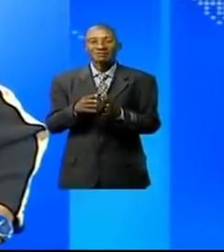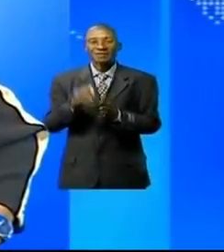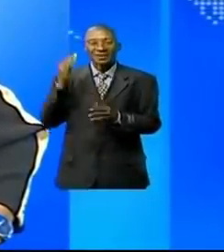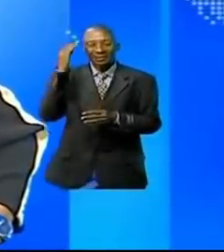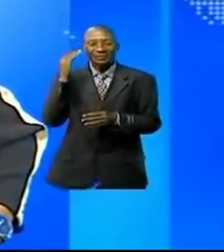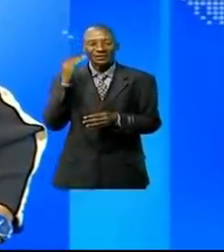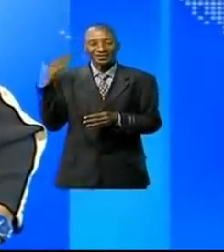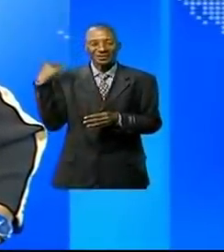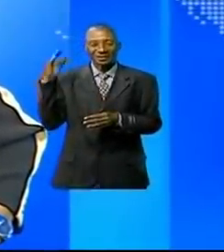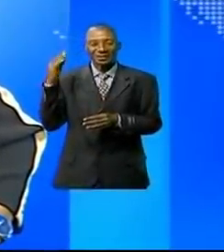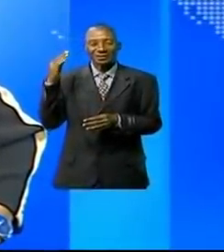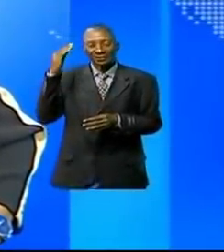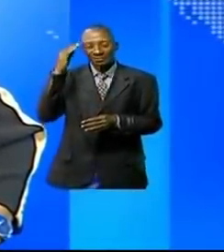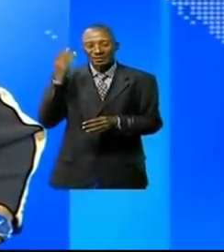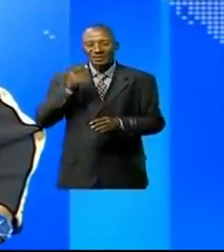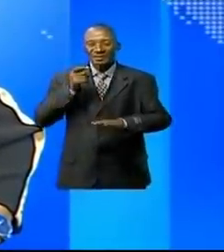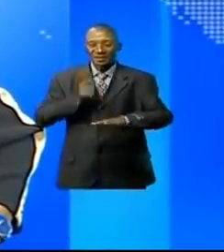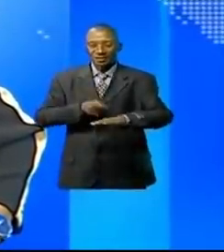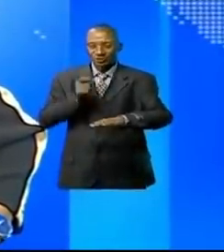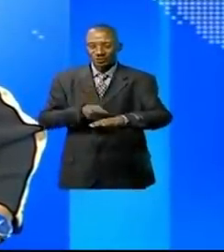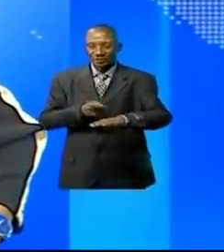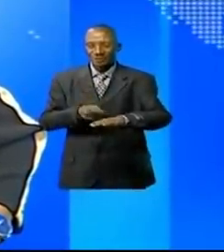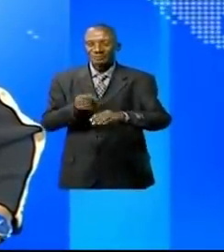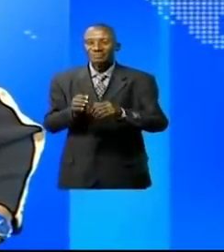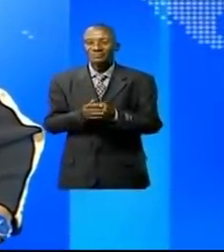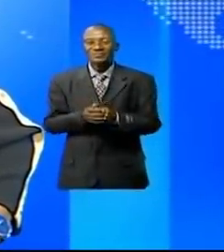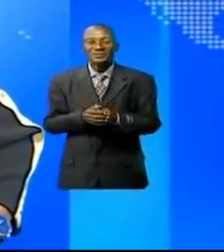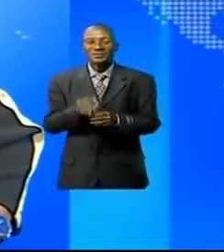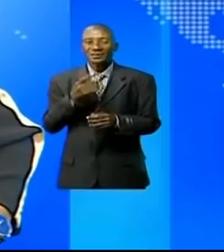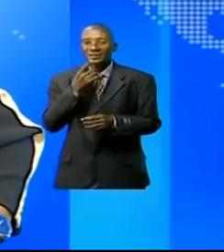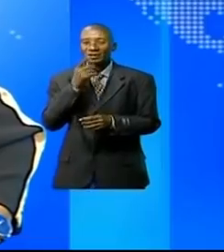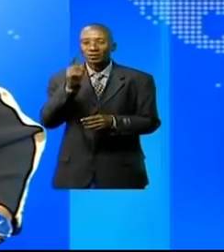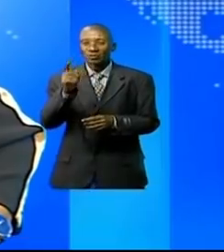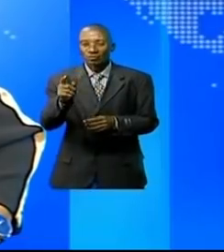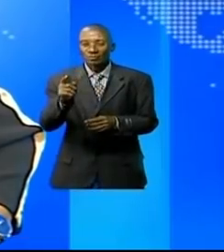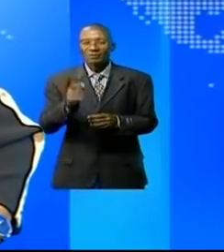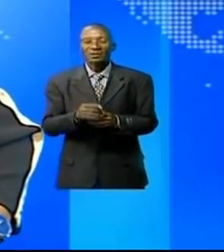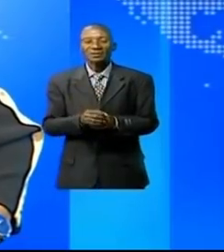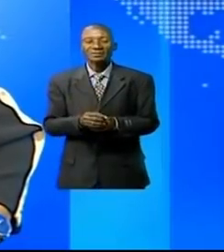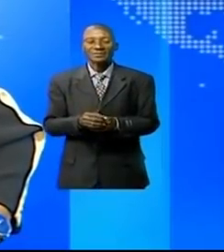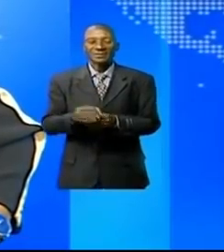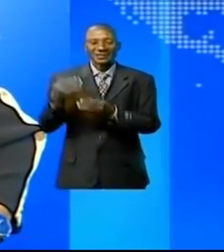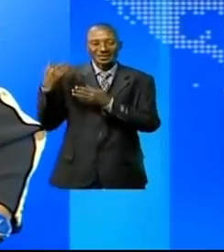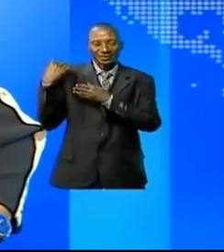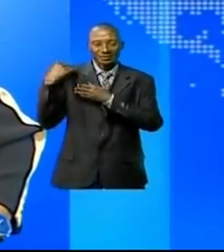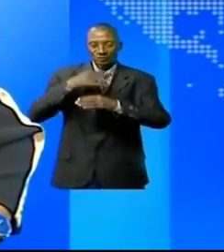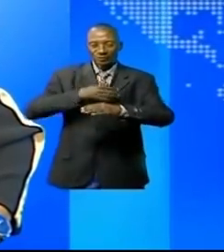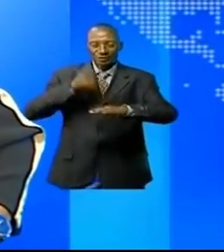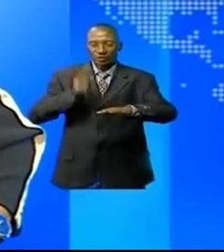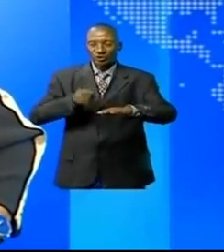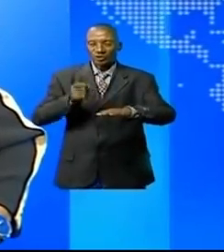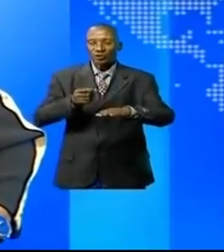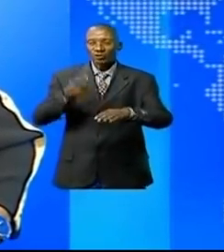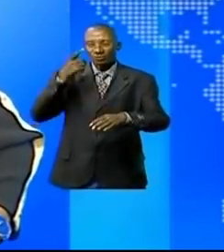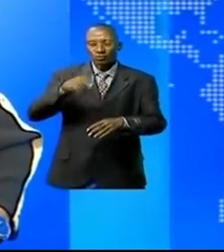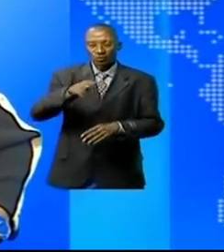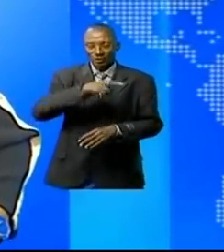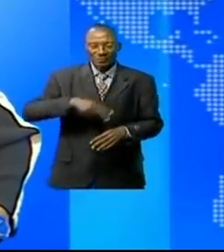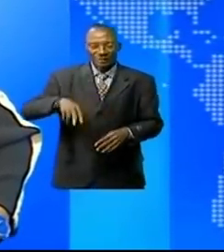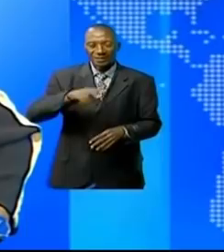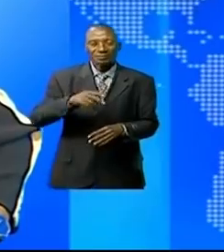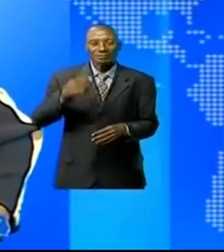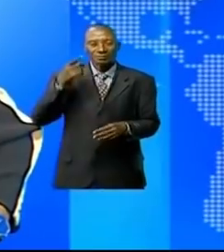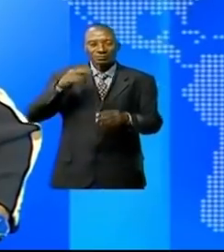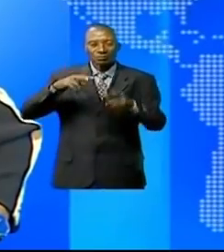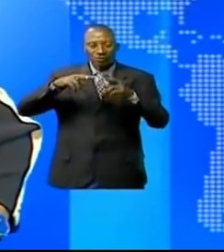de la Justice, Rose Mutombo Kiese, a instruit les procureurs généraux de la République pour examiner les cas